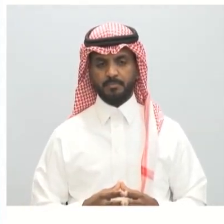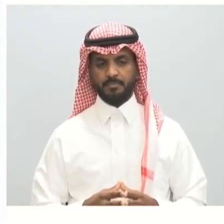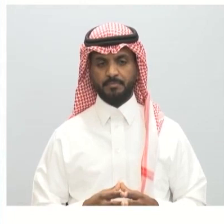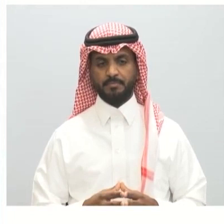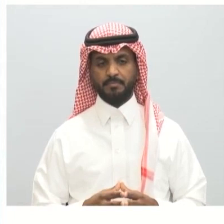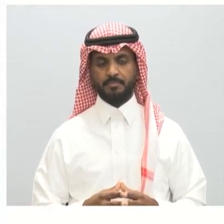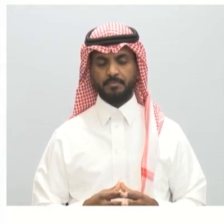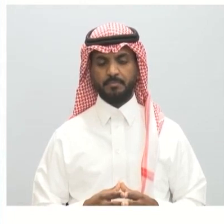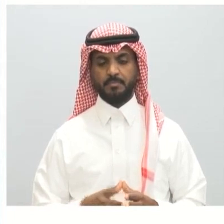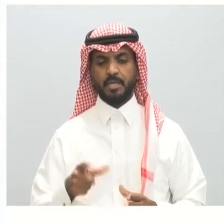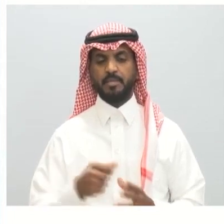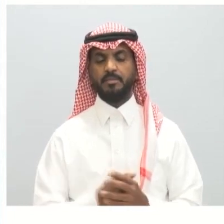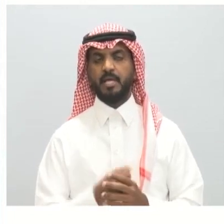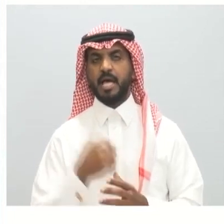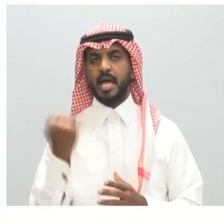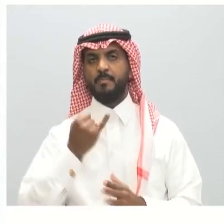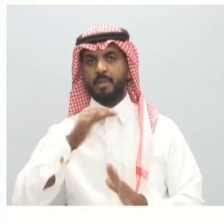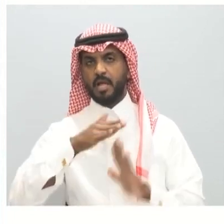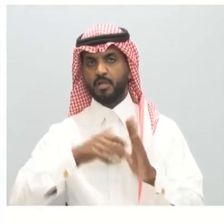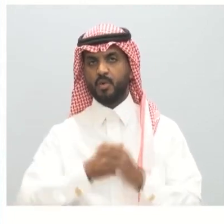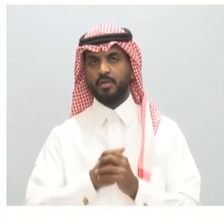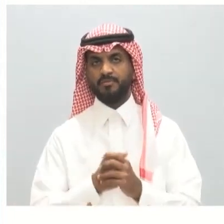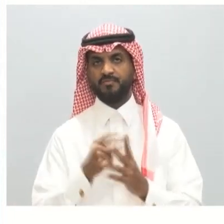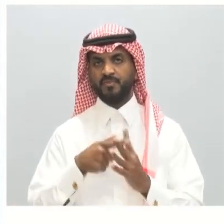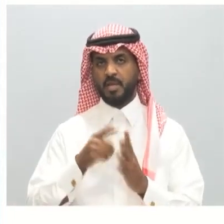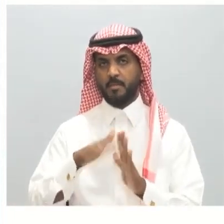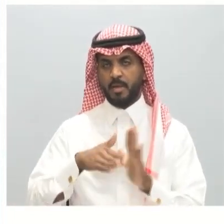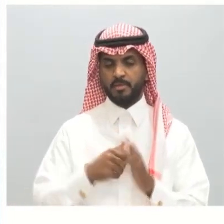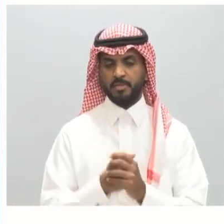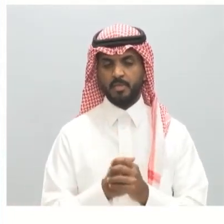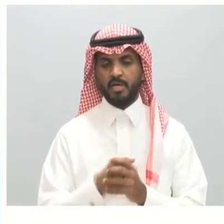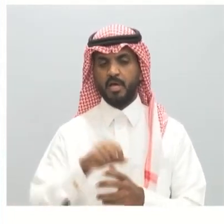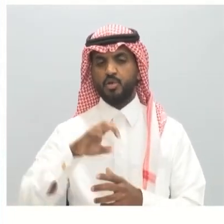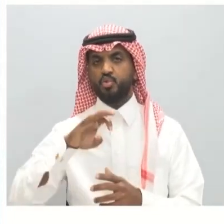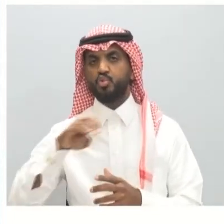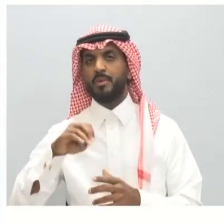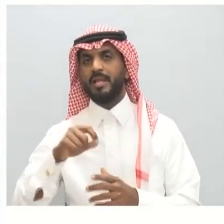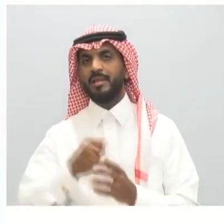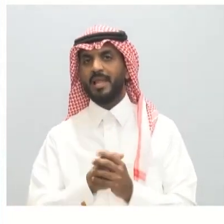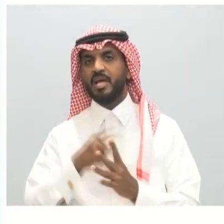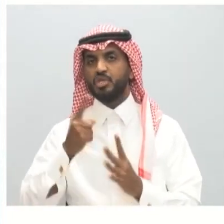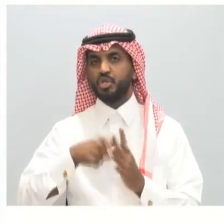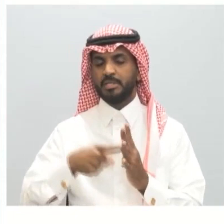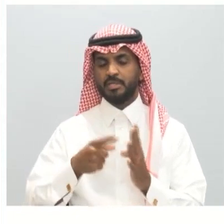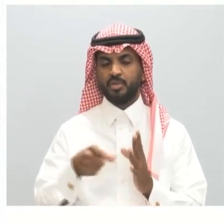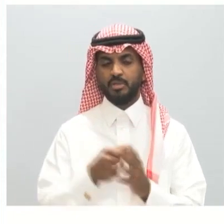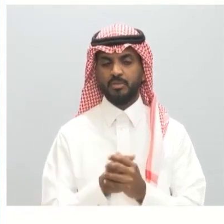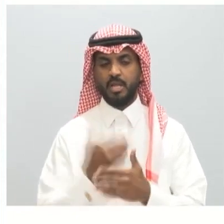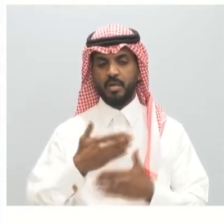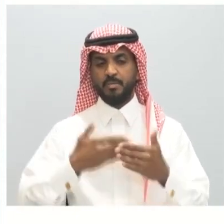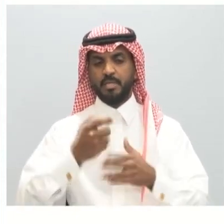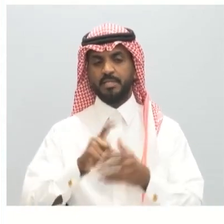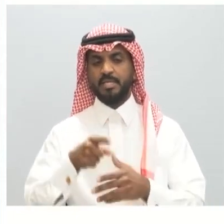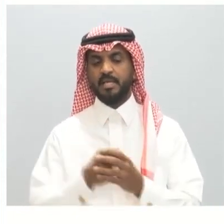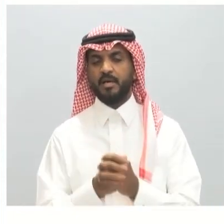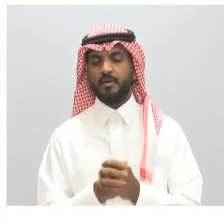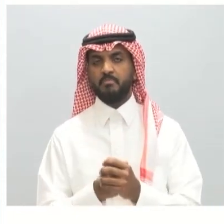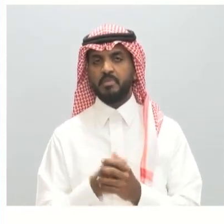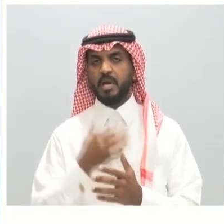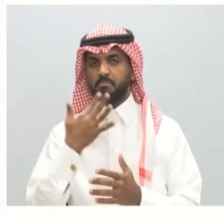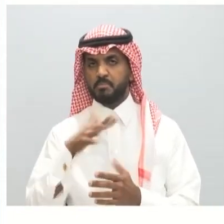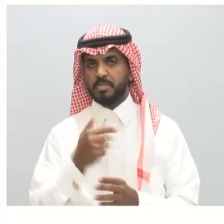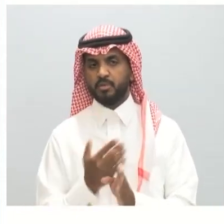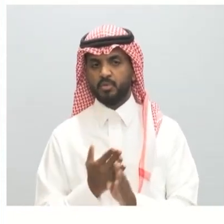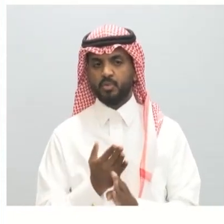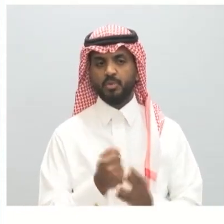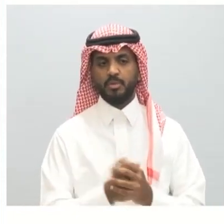ايضا ذكرنا ان احد اهم الخطوات في البرمجه هي الجمل الشرطيه تعد لبنت اذا ثم من